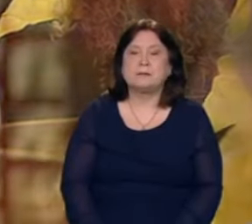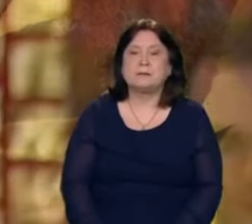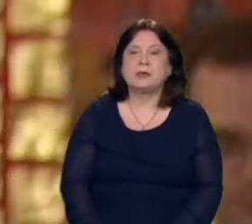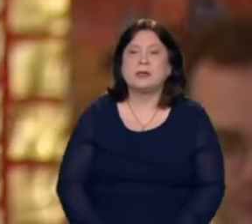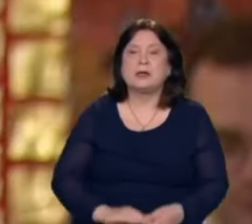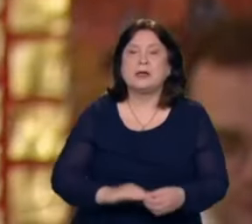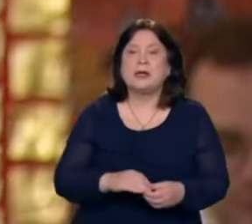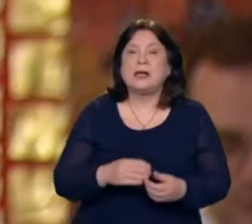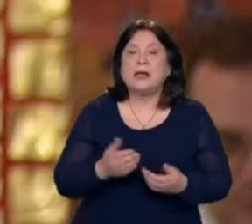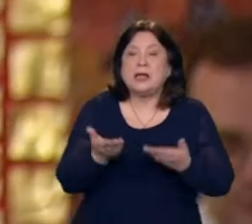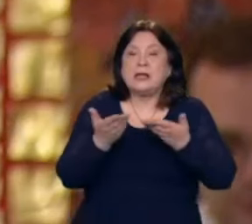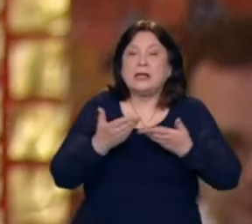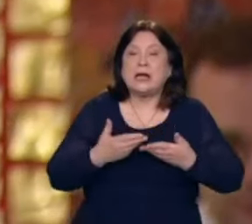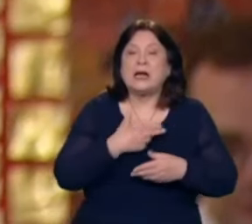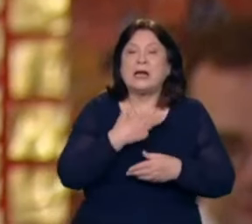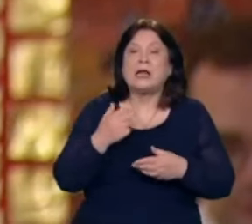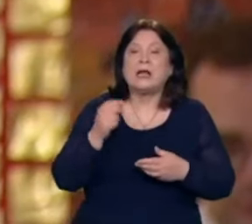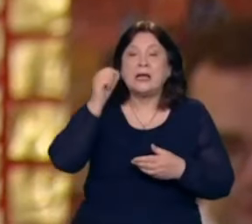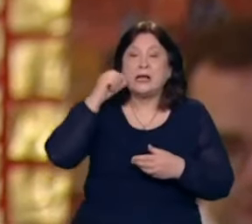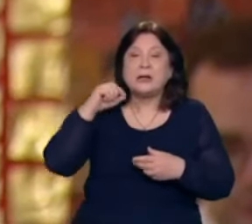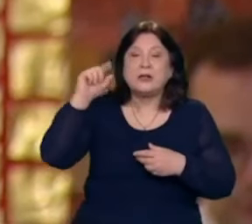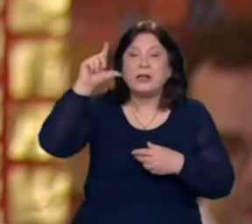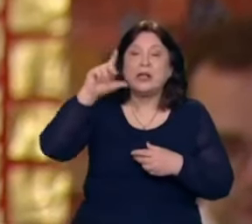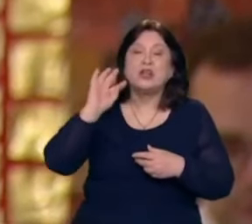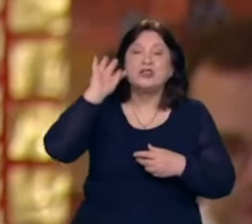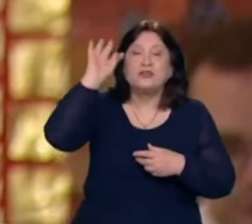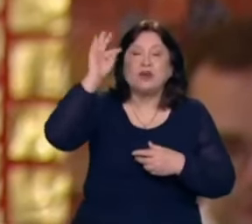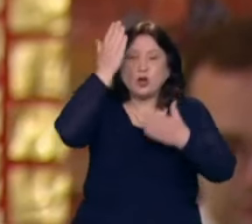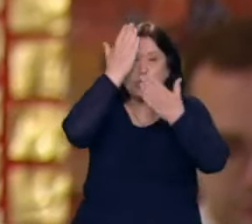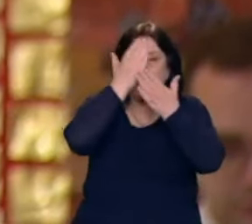nasyć nas oświe swoją